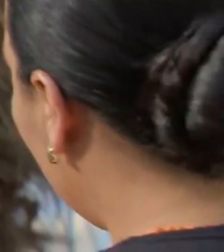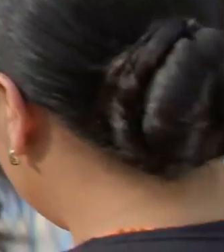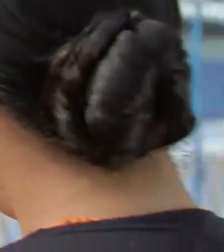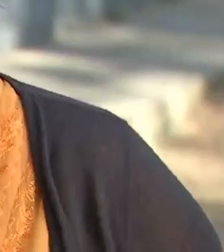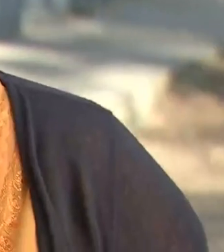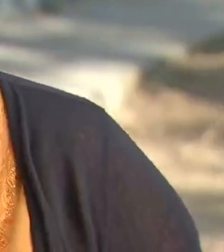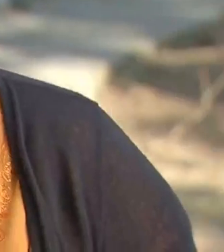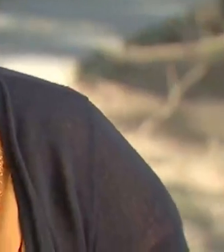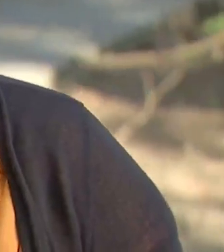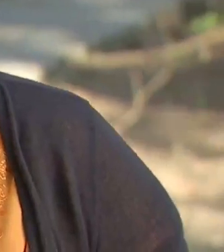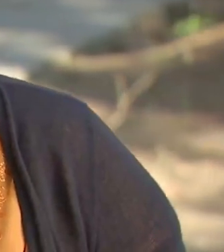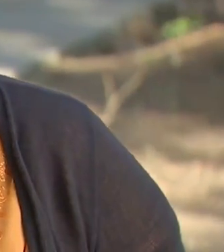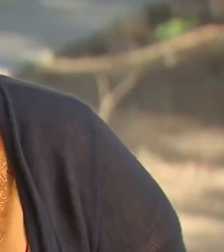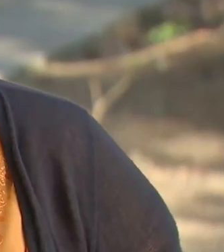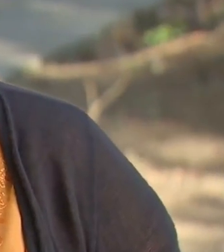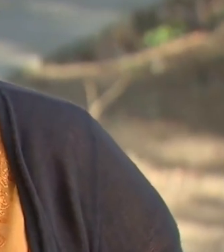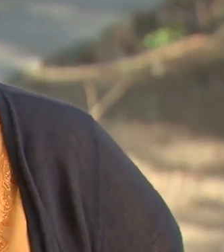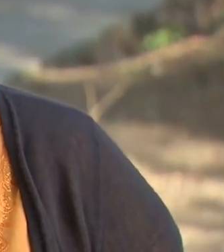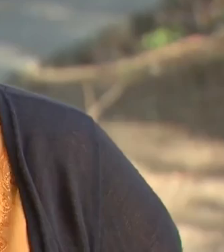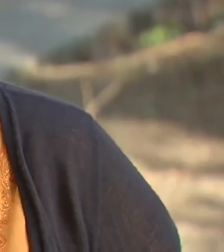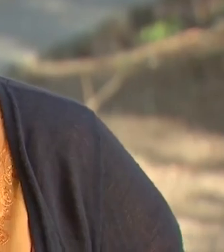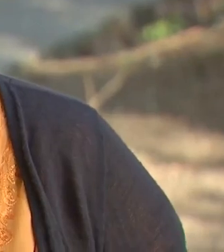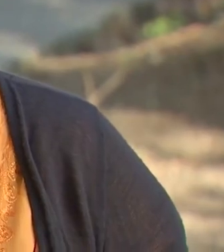konuşurken. Yener gidiyor.